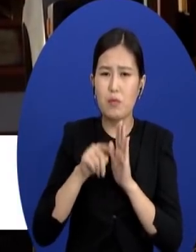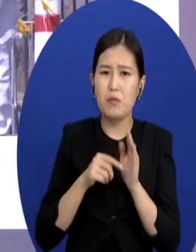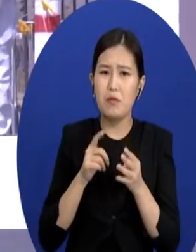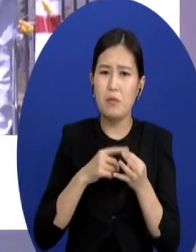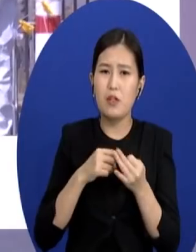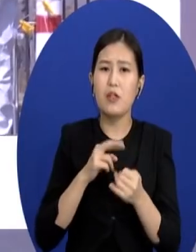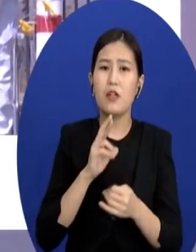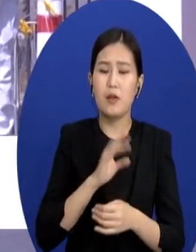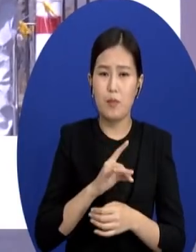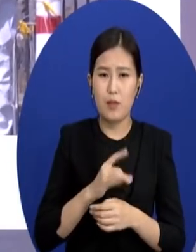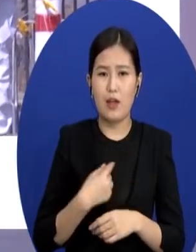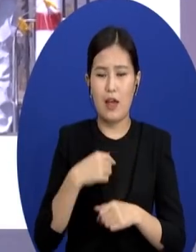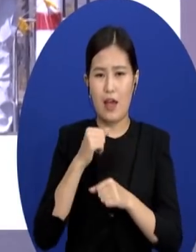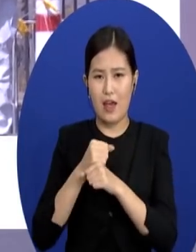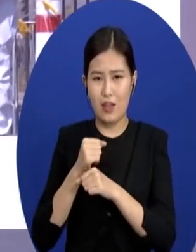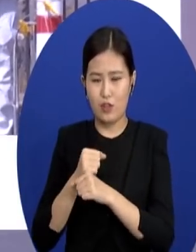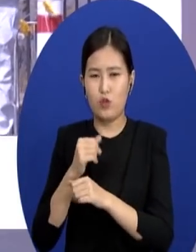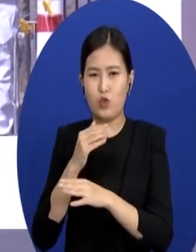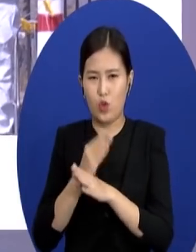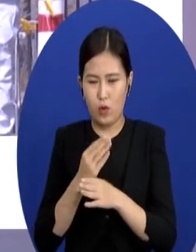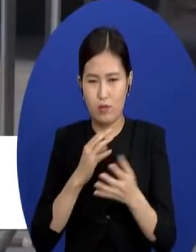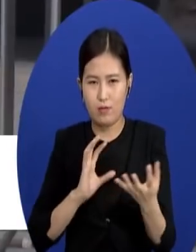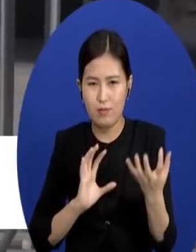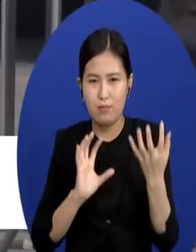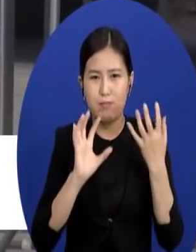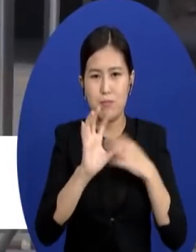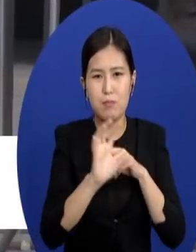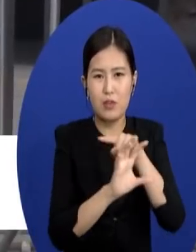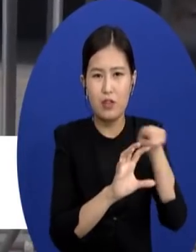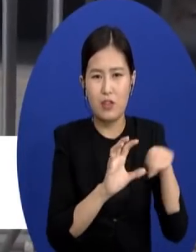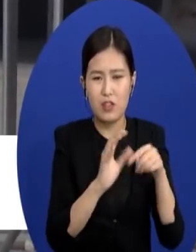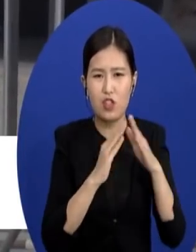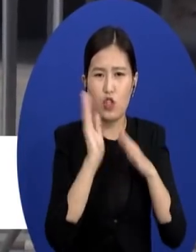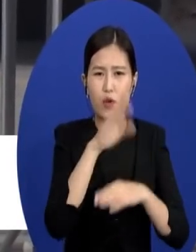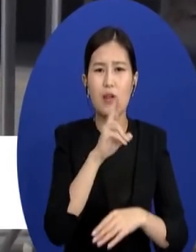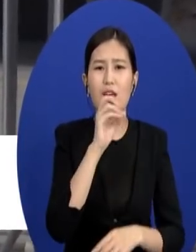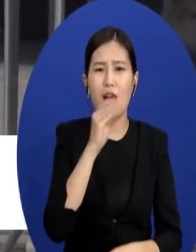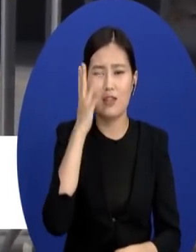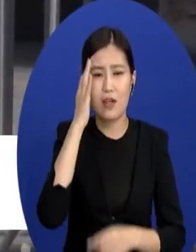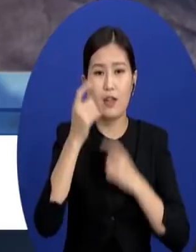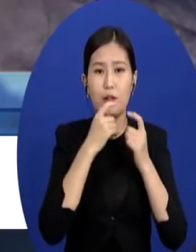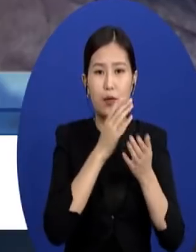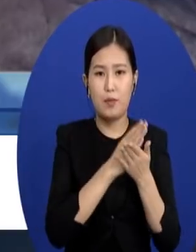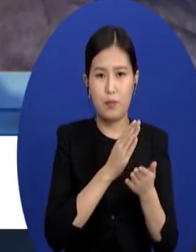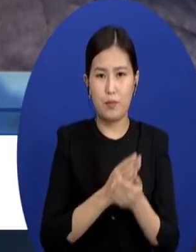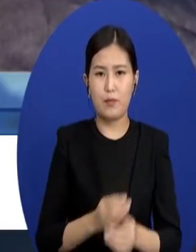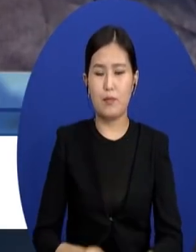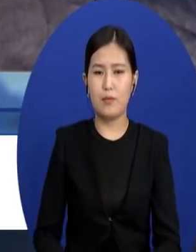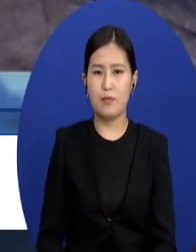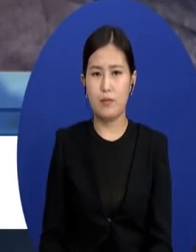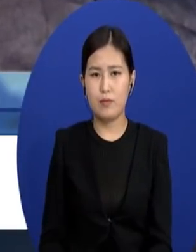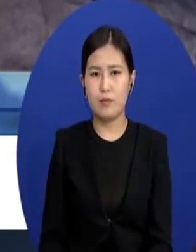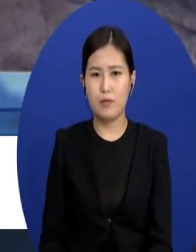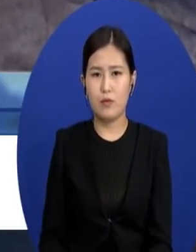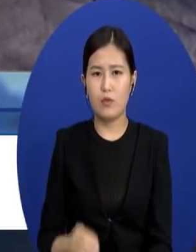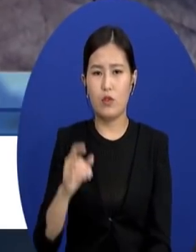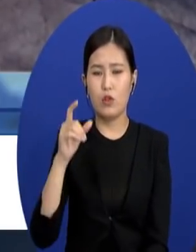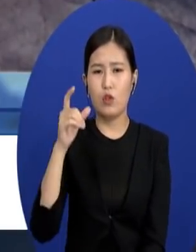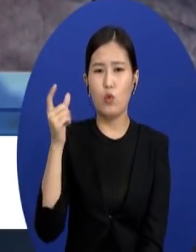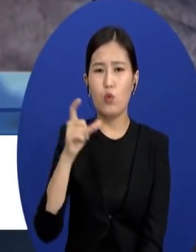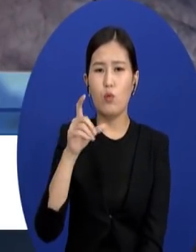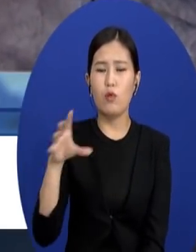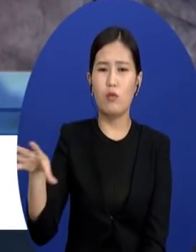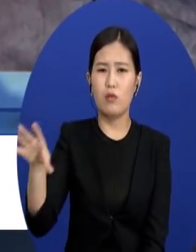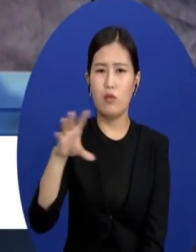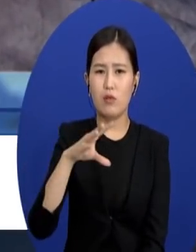байрнаас одоо гэрлүүгээ буцаж байгаа ажилчдыг хэрхэн явуулах уу гэдэг талаар бас ярьж байгаа. Энэ өмнөд бүсийн бүлэг ордуудыг одоо ногоон бүс, аюулгүй